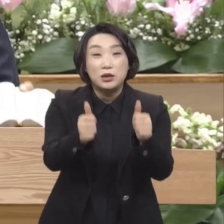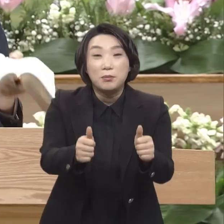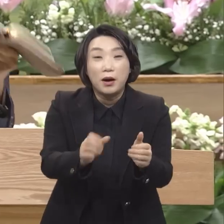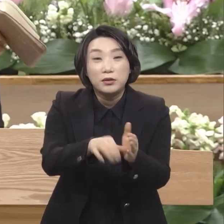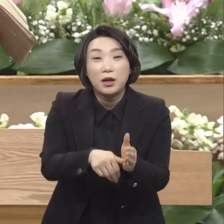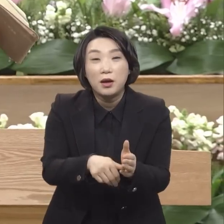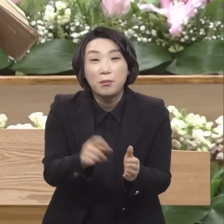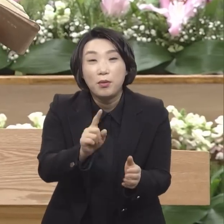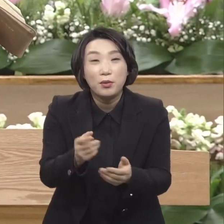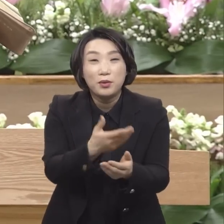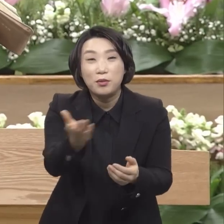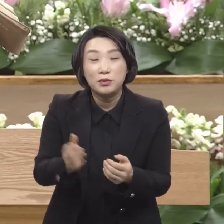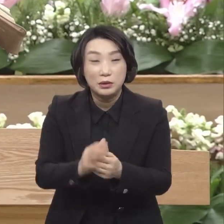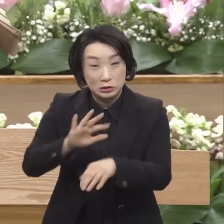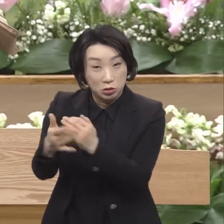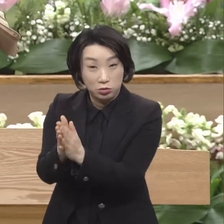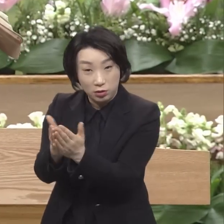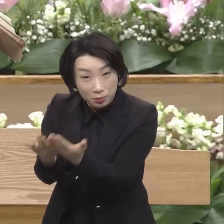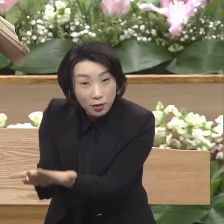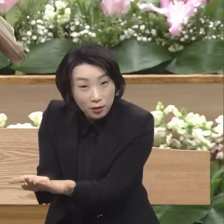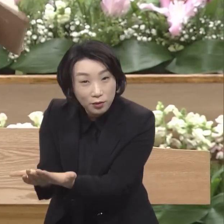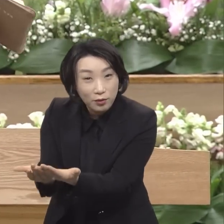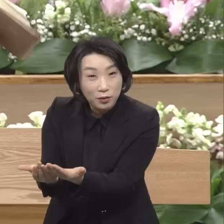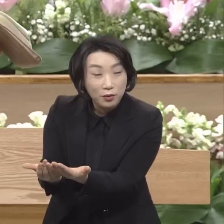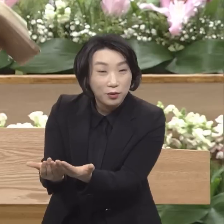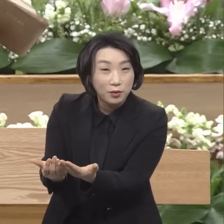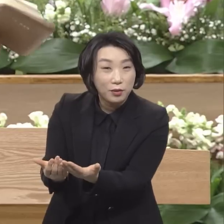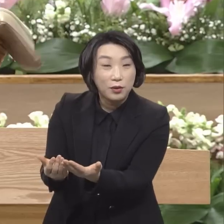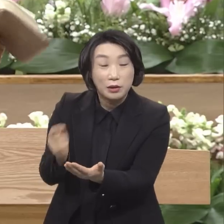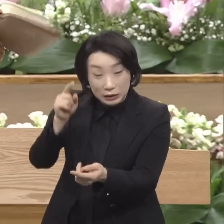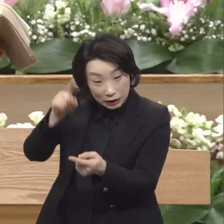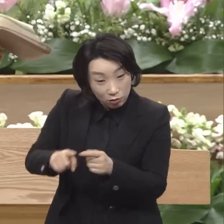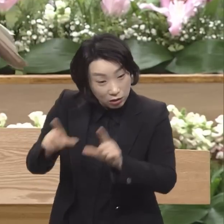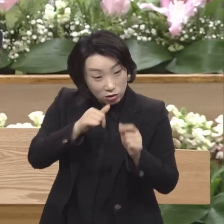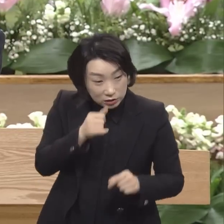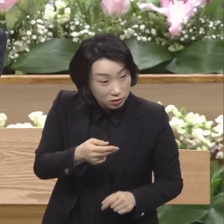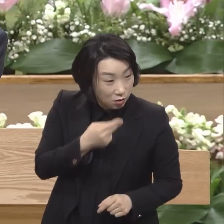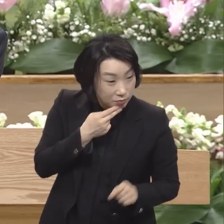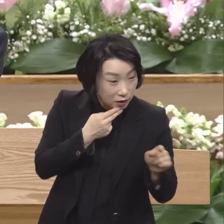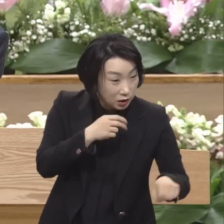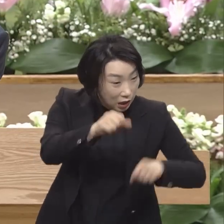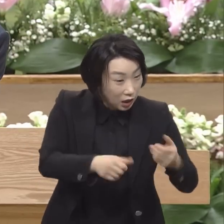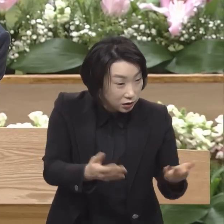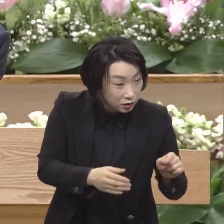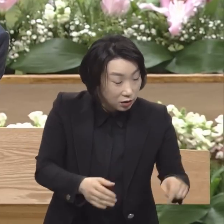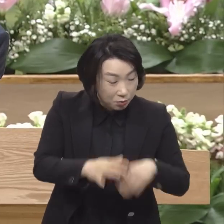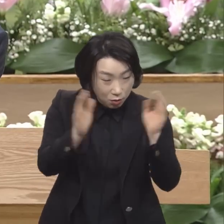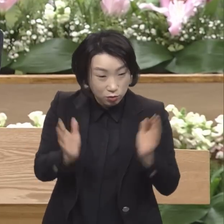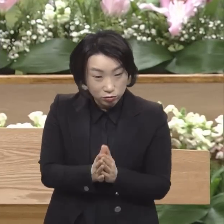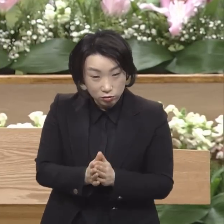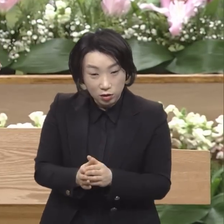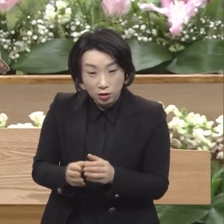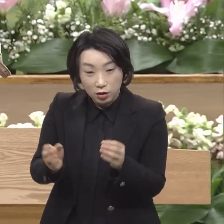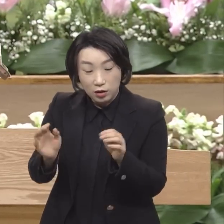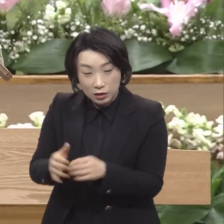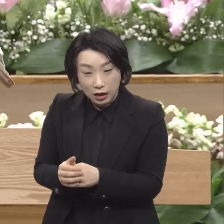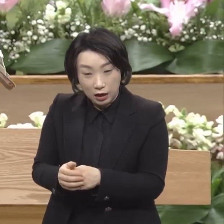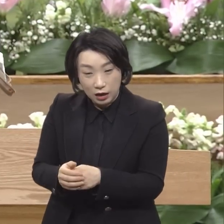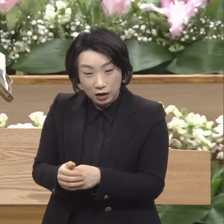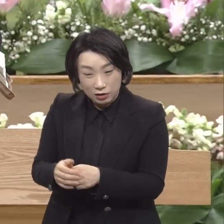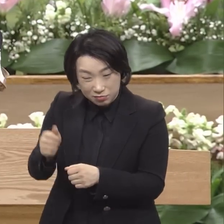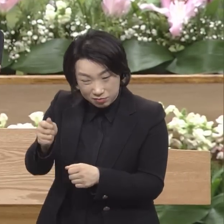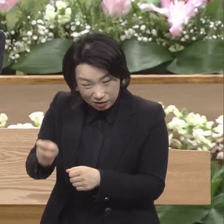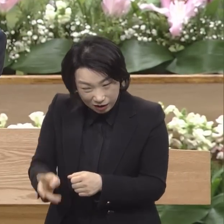심판합니까? 성경 놓고. 응? 이대로 살았느냐? 한 줄 알죠. 한 구절 물을